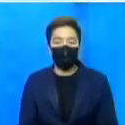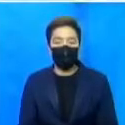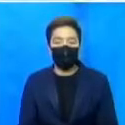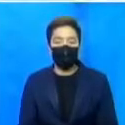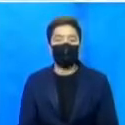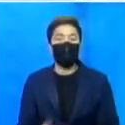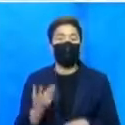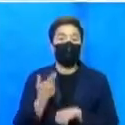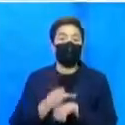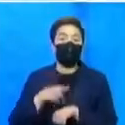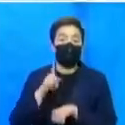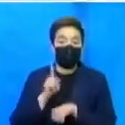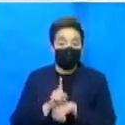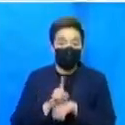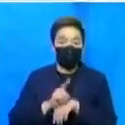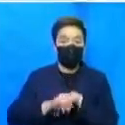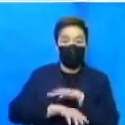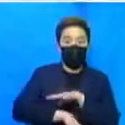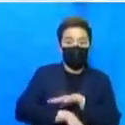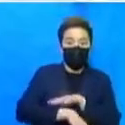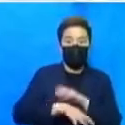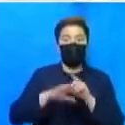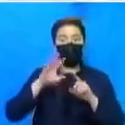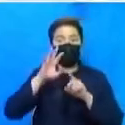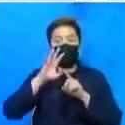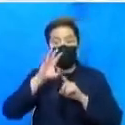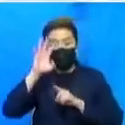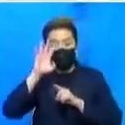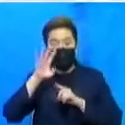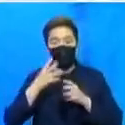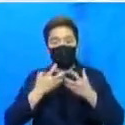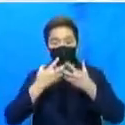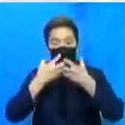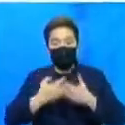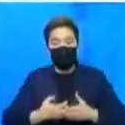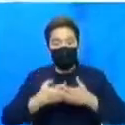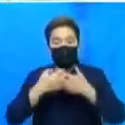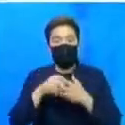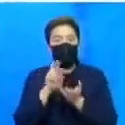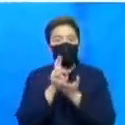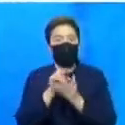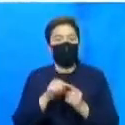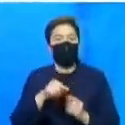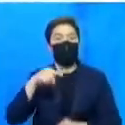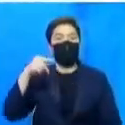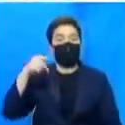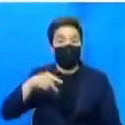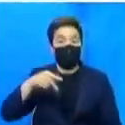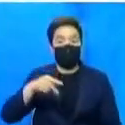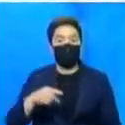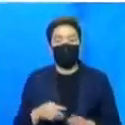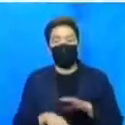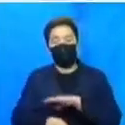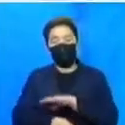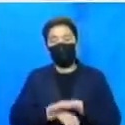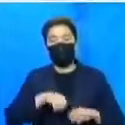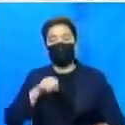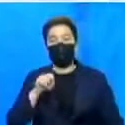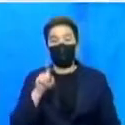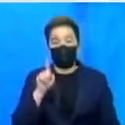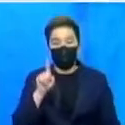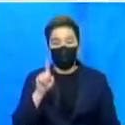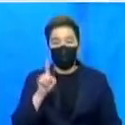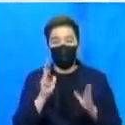ประธานกรรมการสุ่มจับลูกบอลลูกที่4ใช้กับเครื่องออกรางวัลหลักพันหมายเลข1